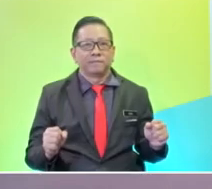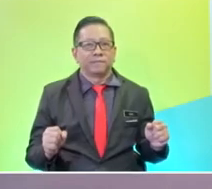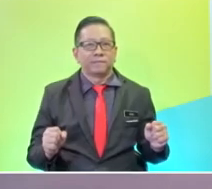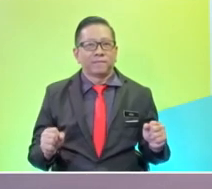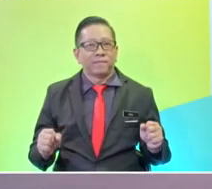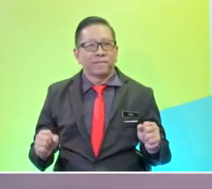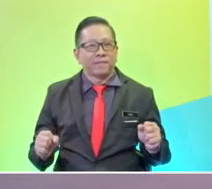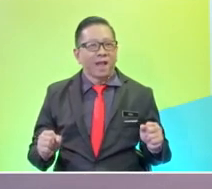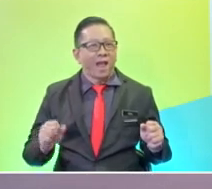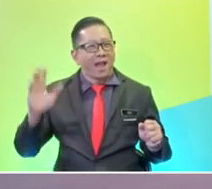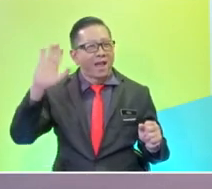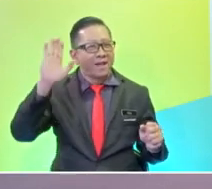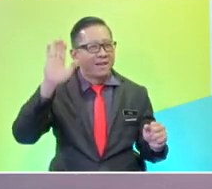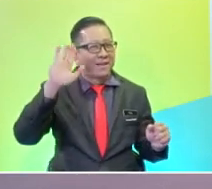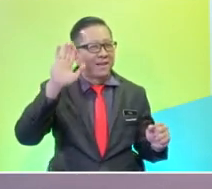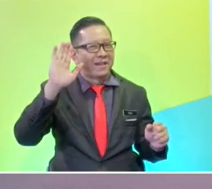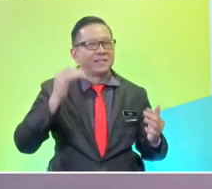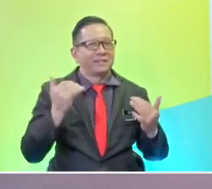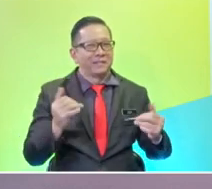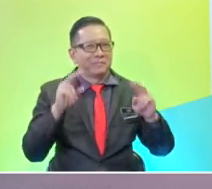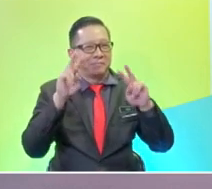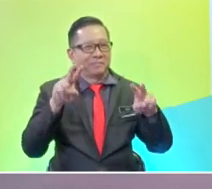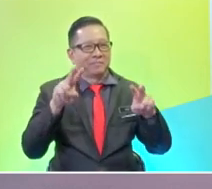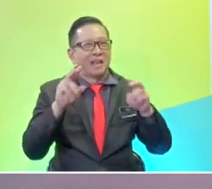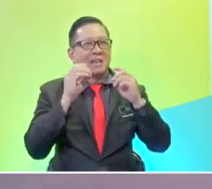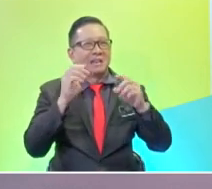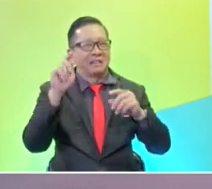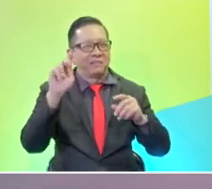salam sejahtera anda sedang menonton